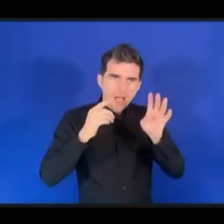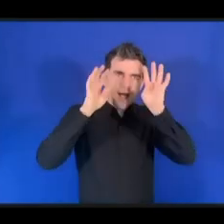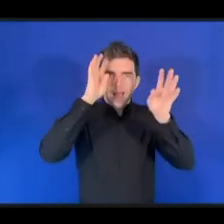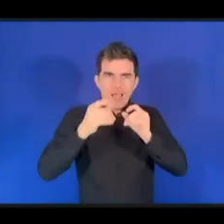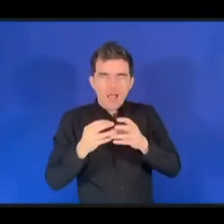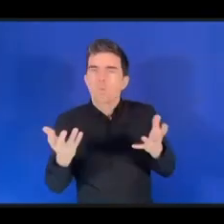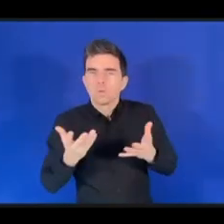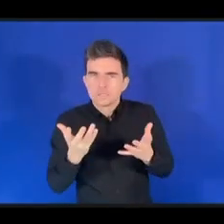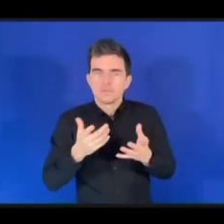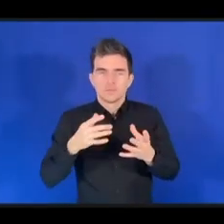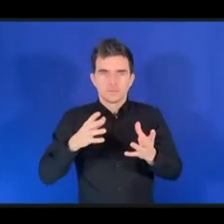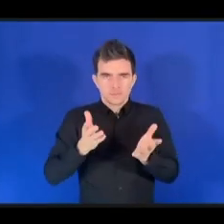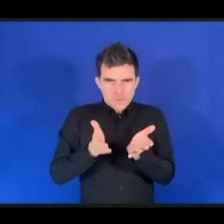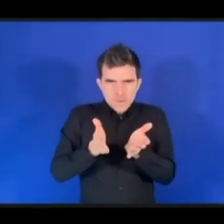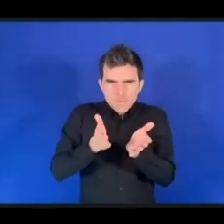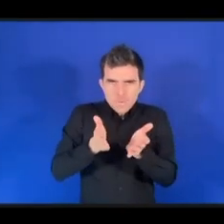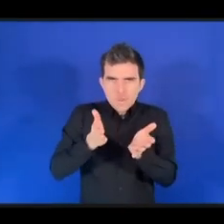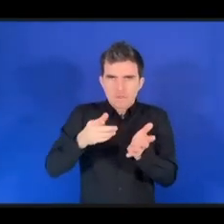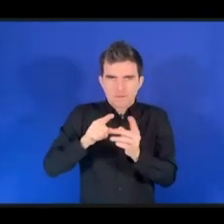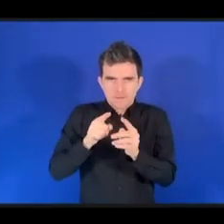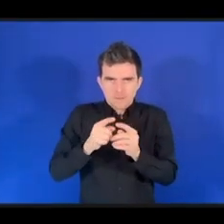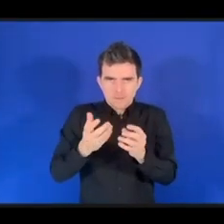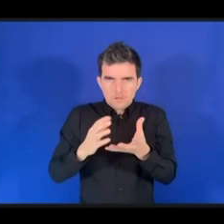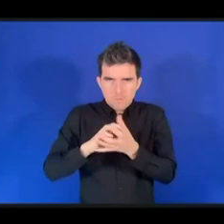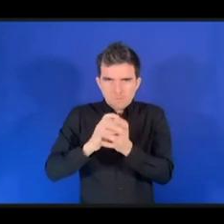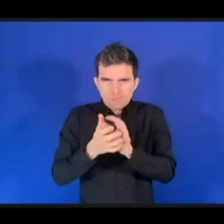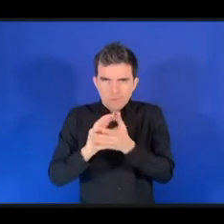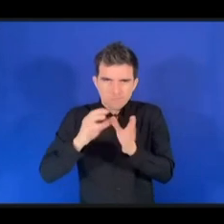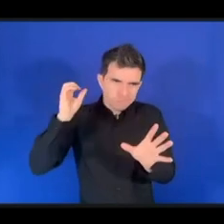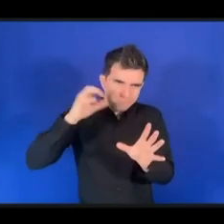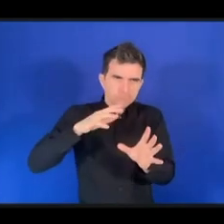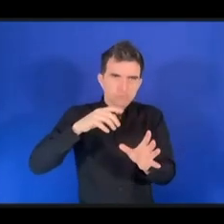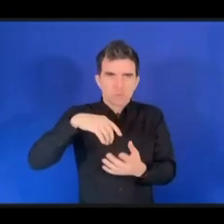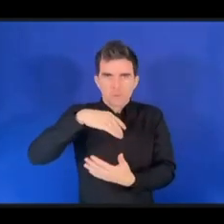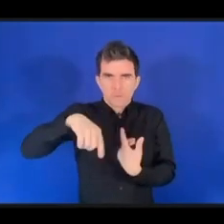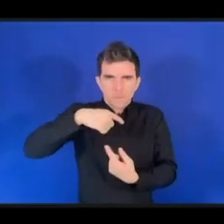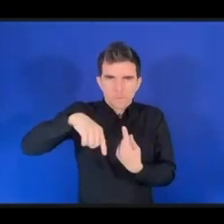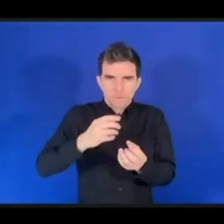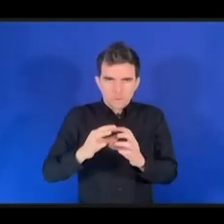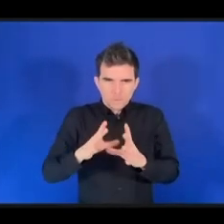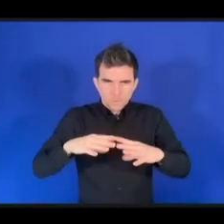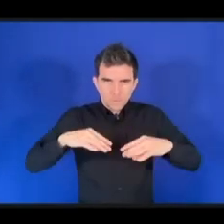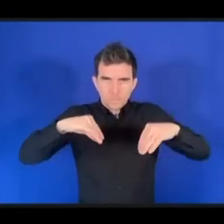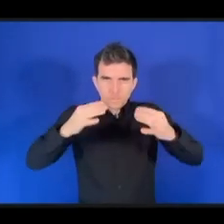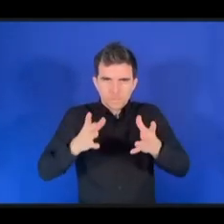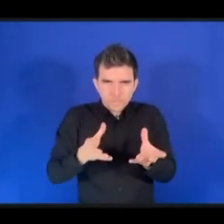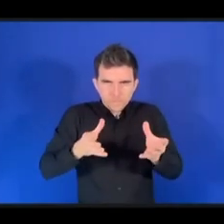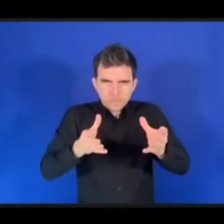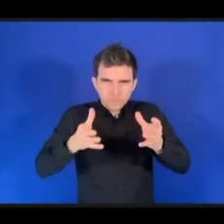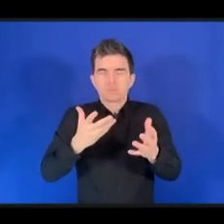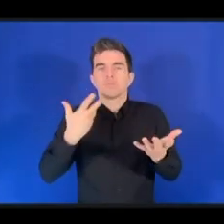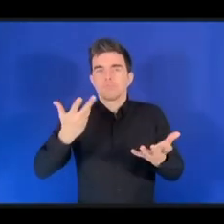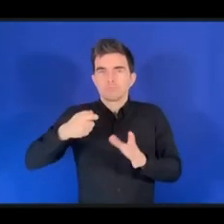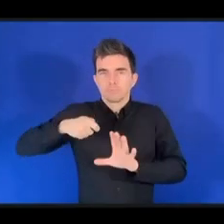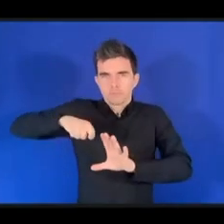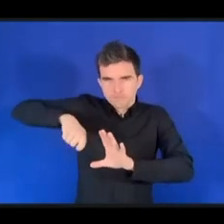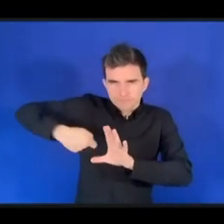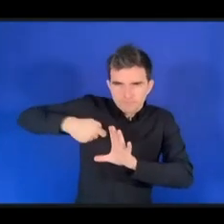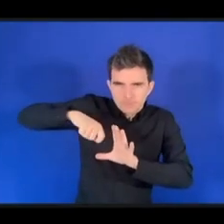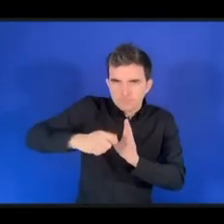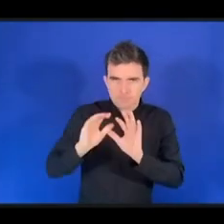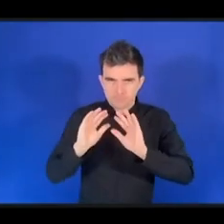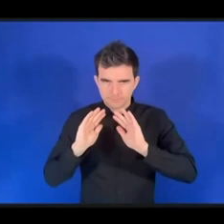والتي خلال والتي يعود تاريخها الى 1000 سنه وهذه صناعه